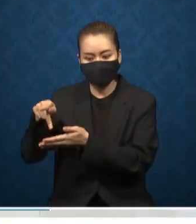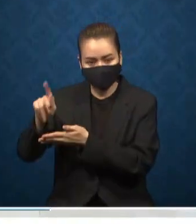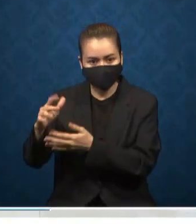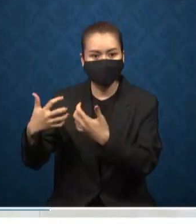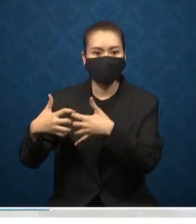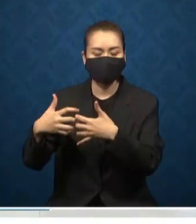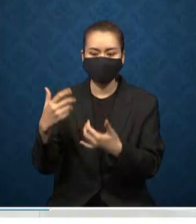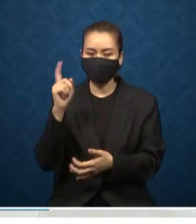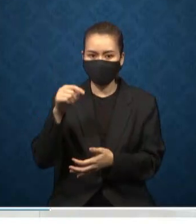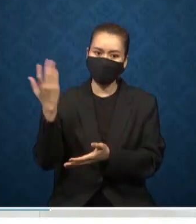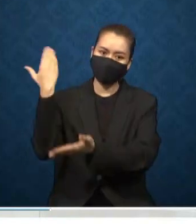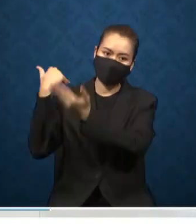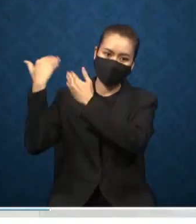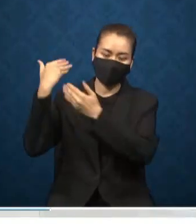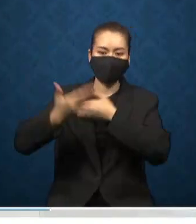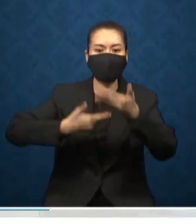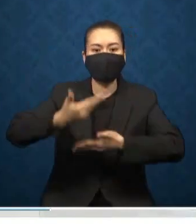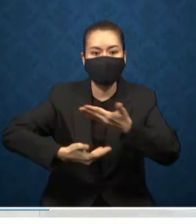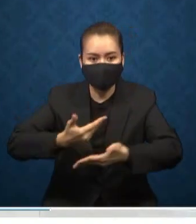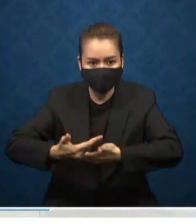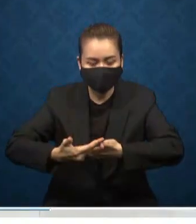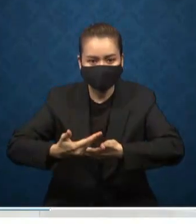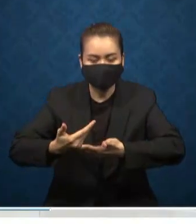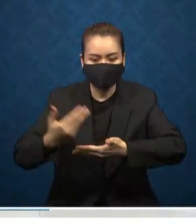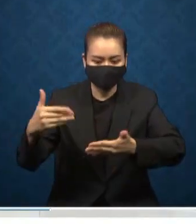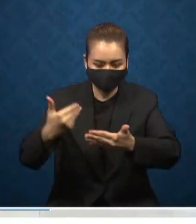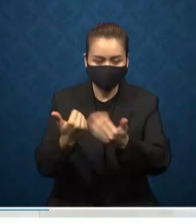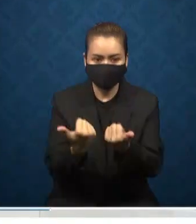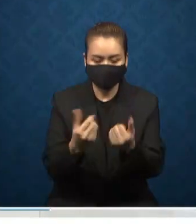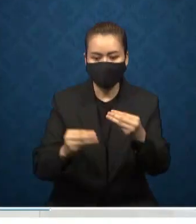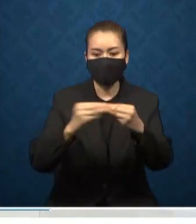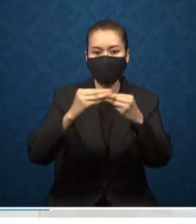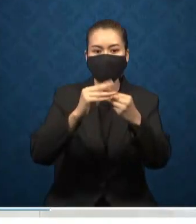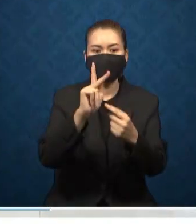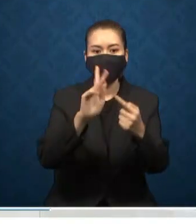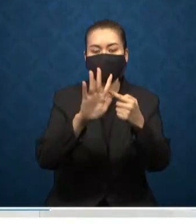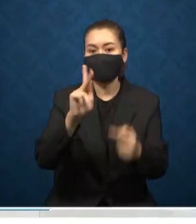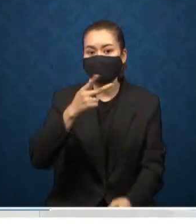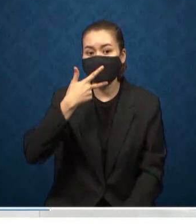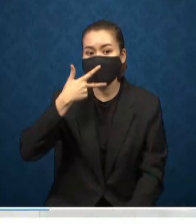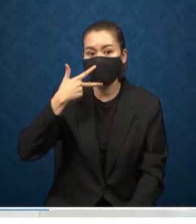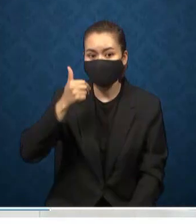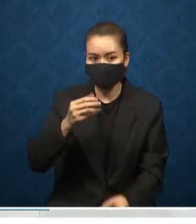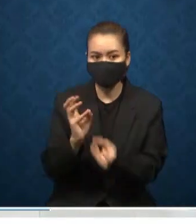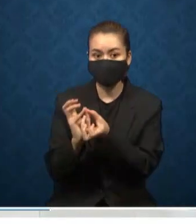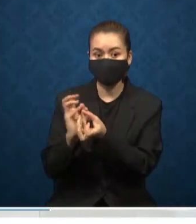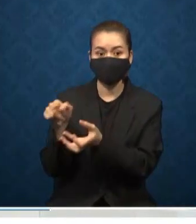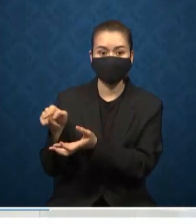การขายน้ำตาลในอดีตและมีการเพิ่มเรื่องของรายได้จากกากน้ำตาลซึ่งครั้งหนึ่งเคย